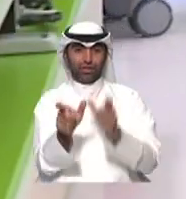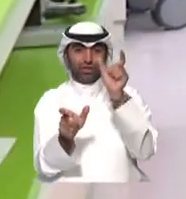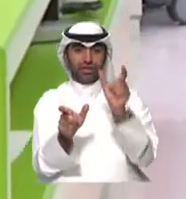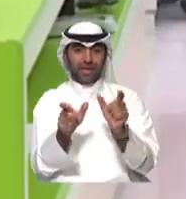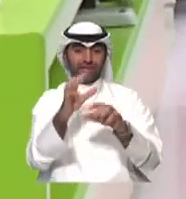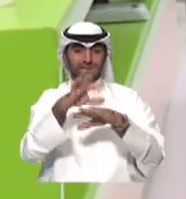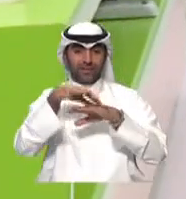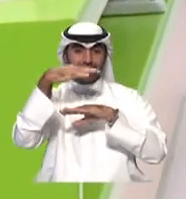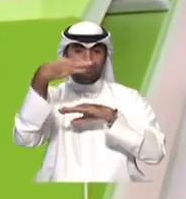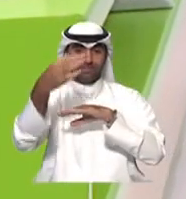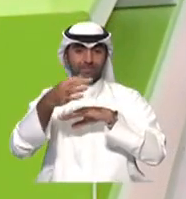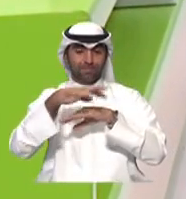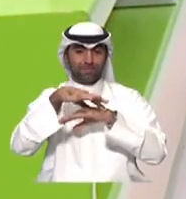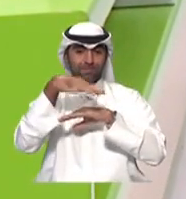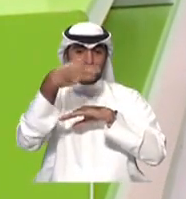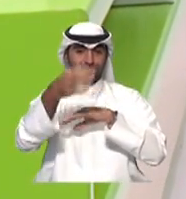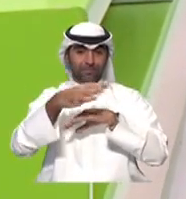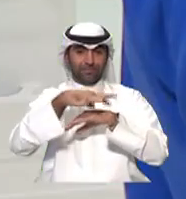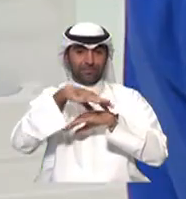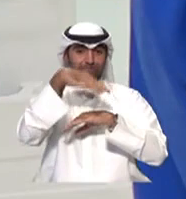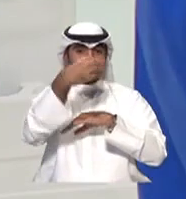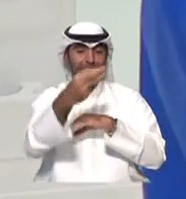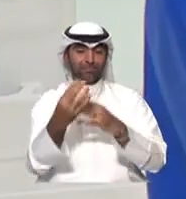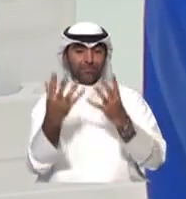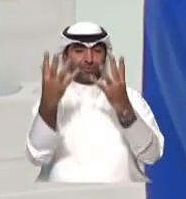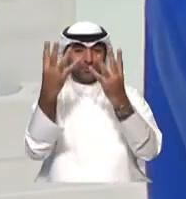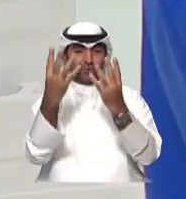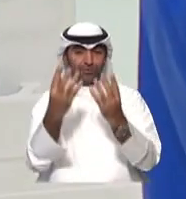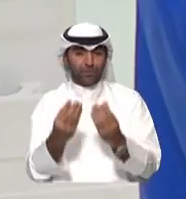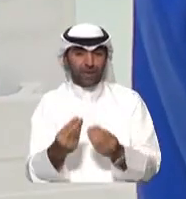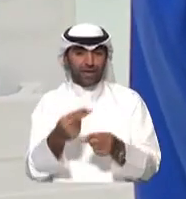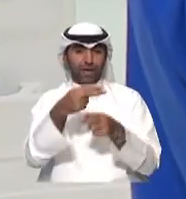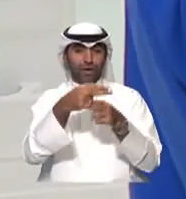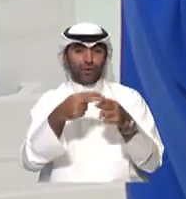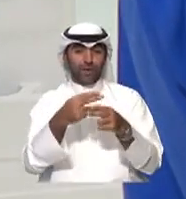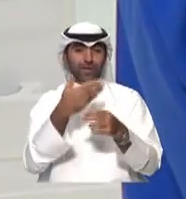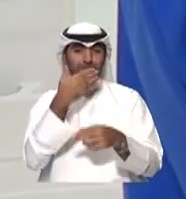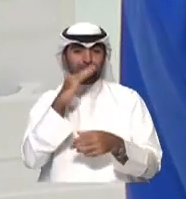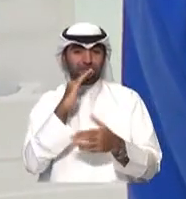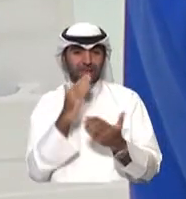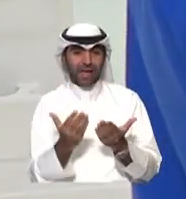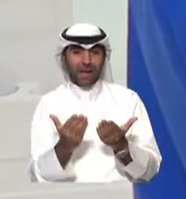والعناية المركزة المخصصة لمرضى كوفيد-19 في مختلف